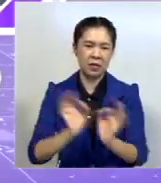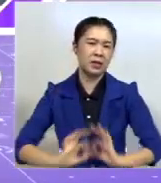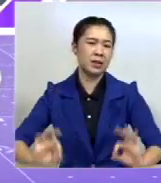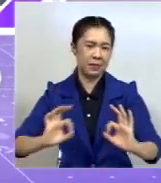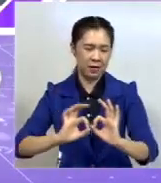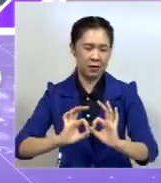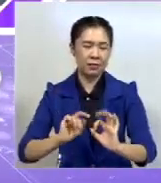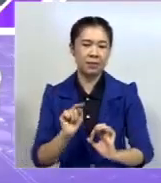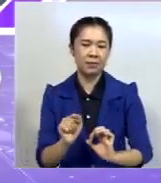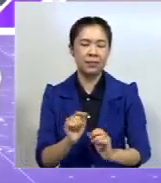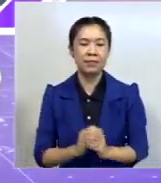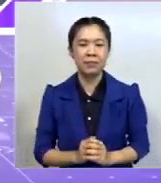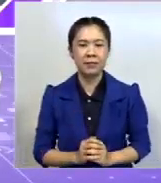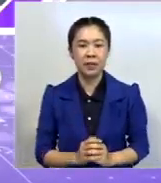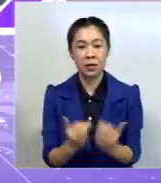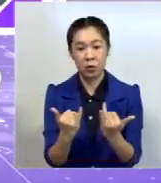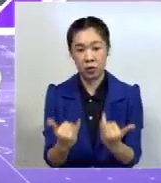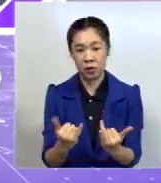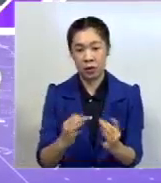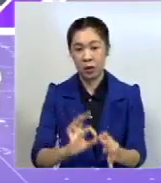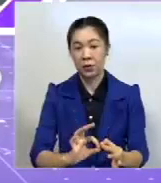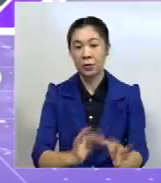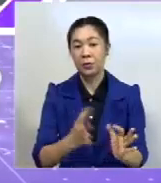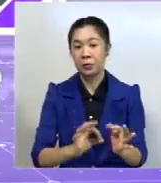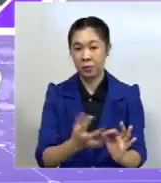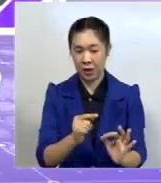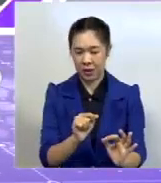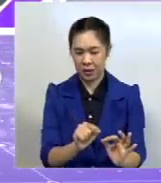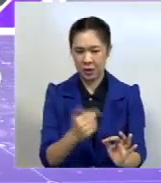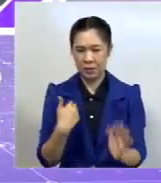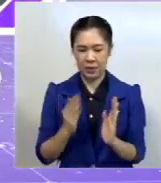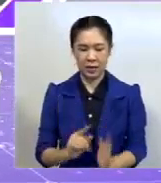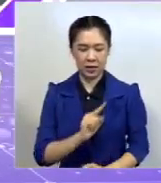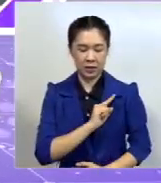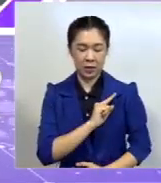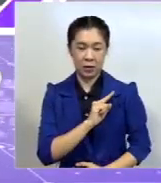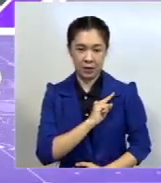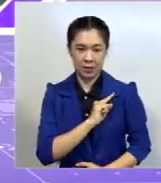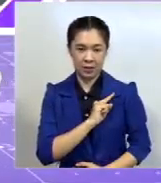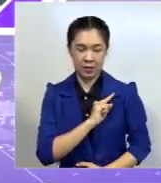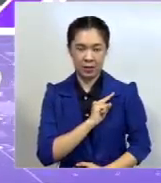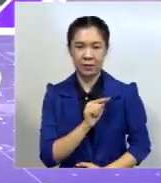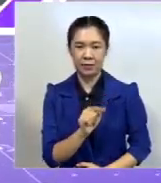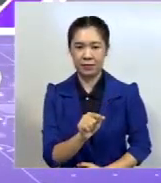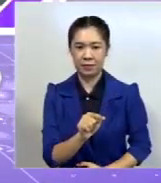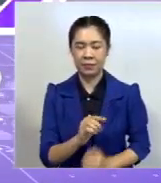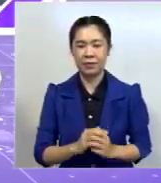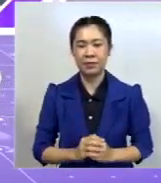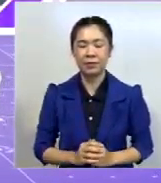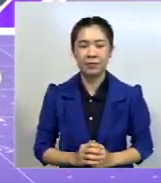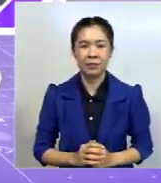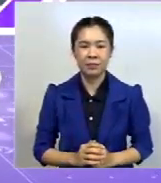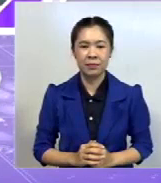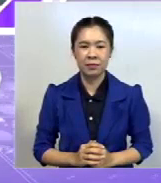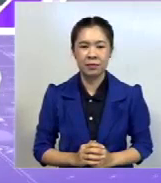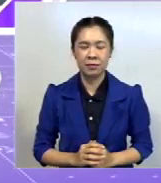หมดอย่างเช่นกรณีนี้เนี่ยเห็นว่าไฟเริ่มต้นเนี่ยเจ้าที่ที่ใกล้เคียงที่สุดคือเจ้าที่ของทางสัตว์ป่าดึงเองก็พยายามจะควบคุมแต่